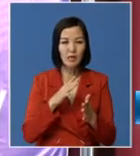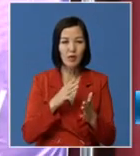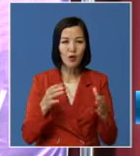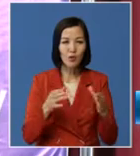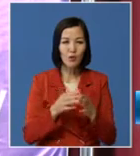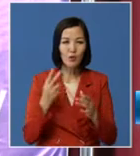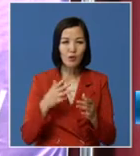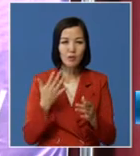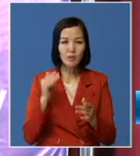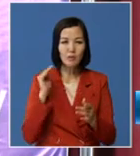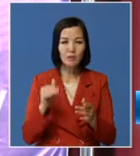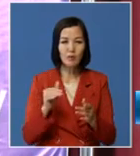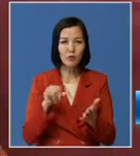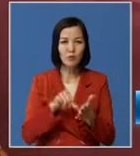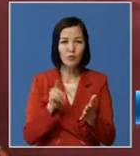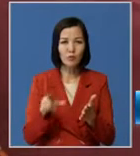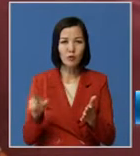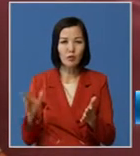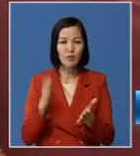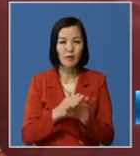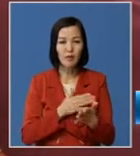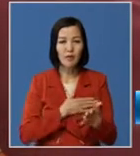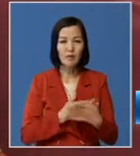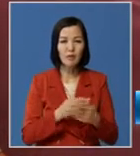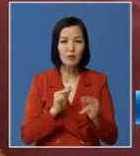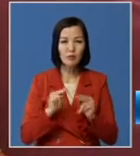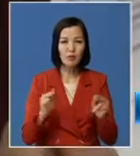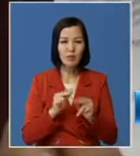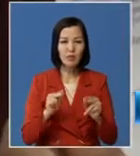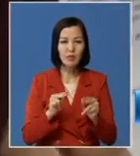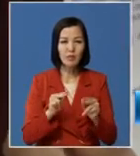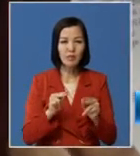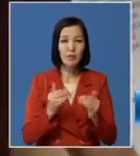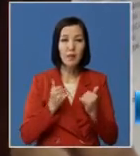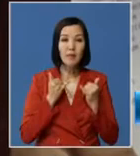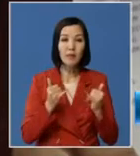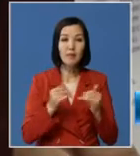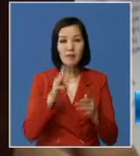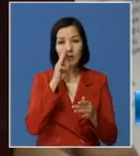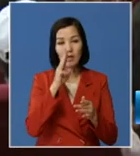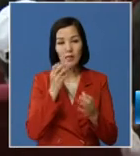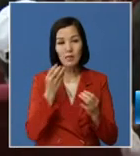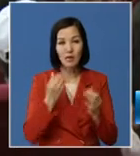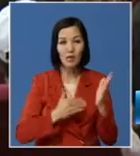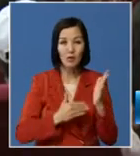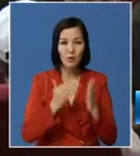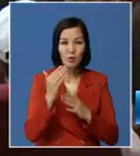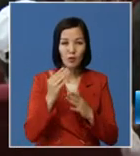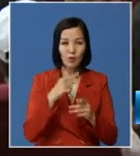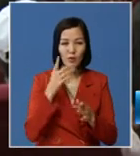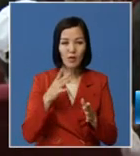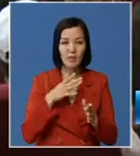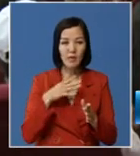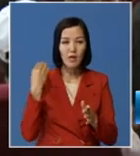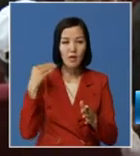салалық ұйым 25 мыңға жуық мүшесі бар. Белсенділері ұстаздар мәртебесі олардың жалақысын тағы да көтеру жайын тілге тиек